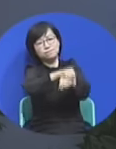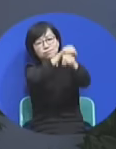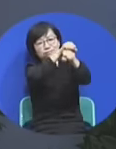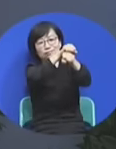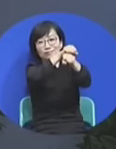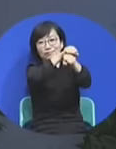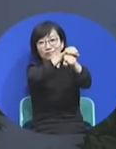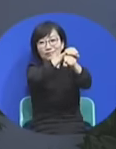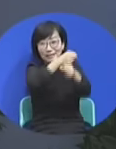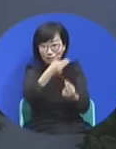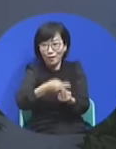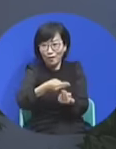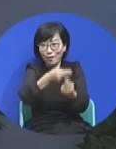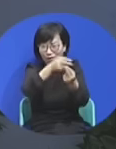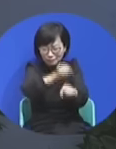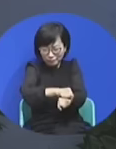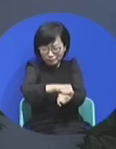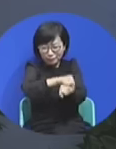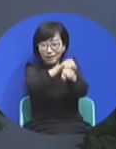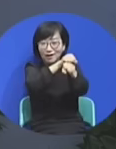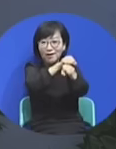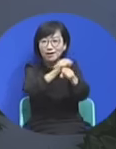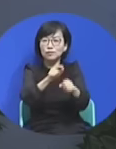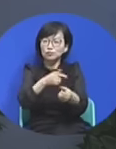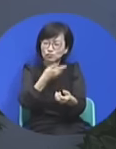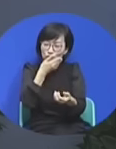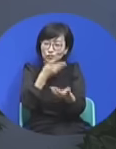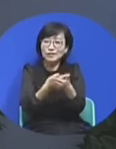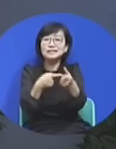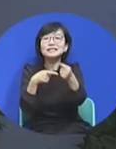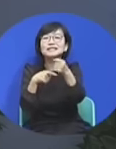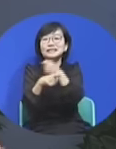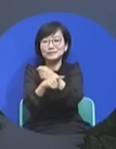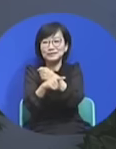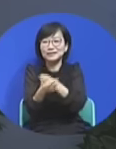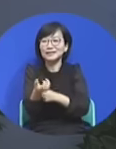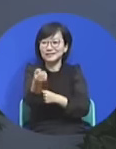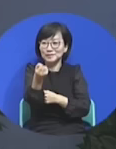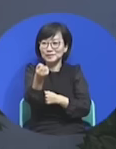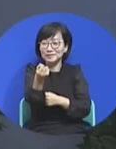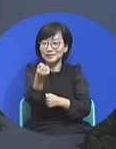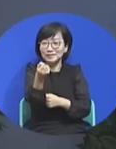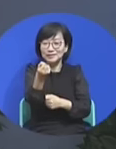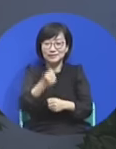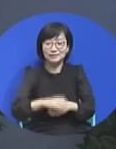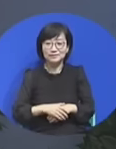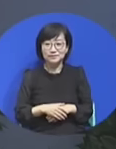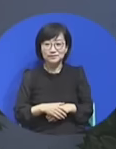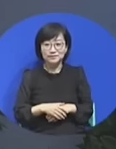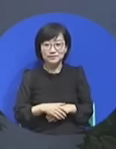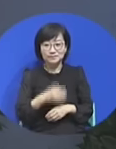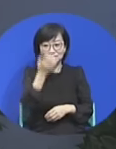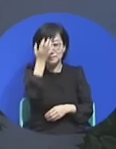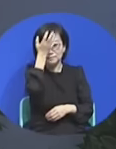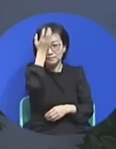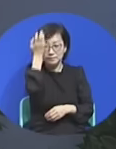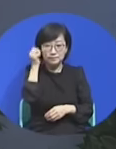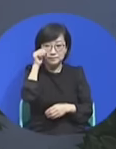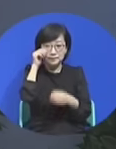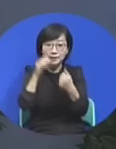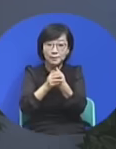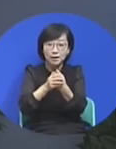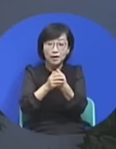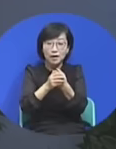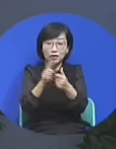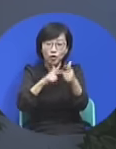them in storehouses. 얼마나 의미가 큽니까? So that's very important. 그래서 이 수장절이란 말이 더 맞고